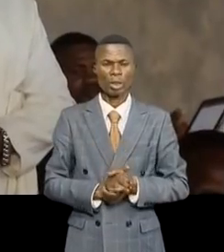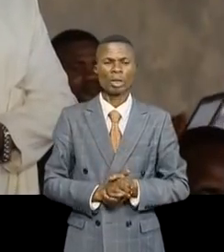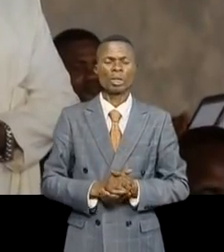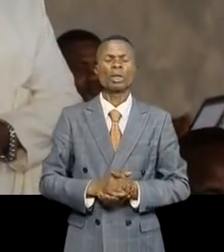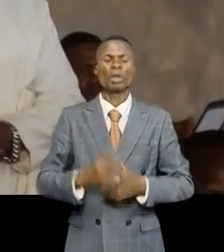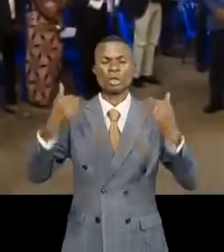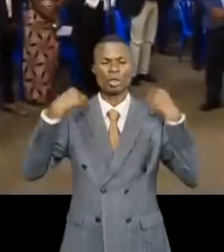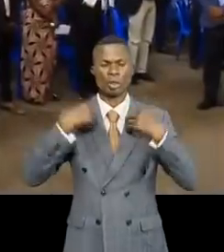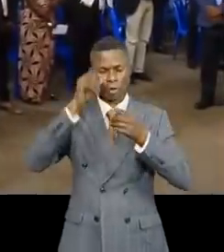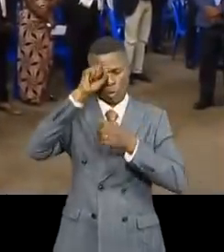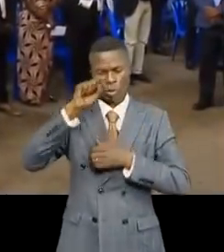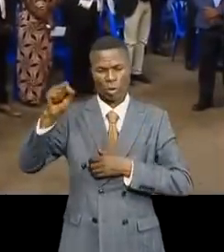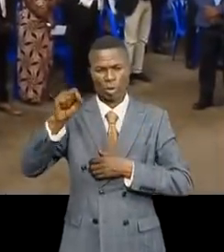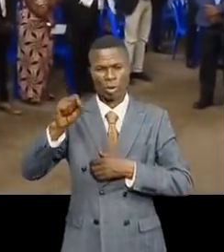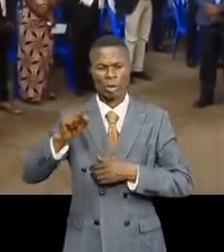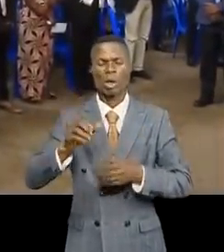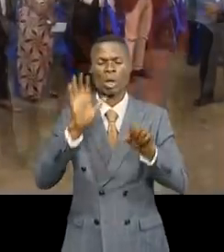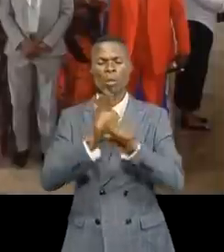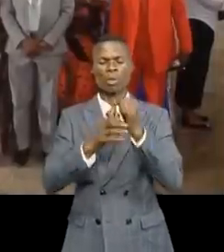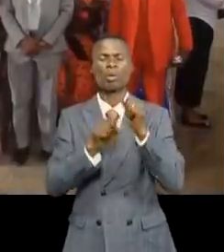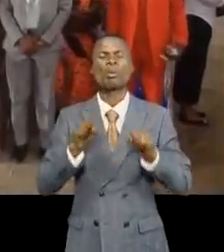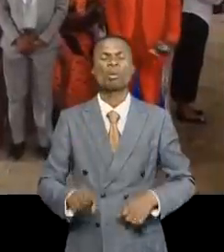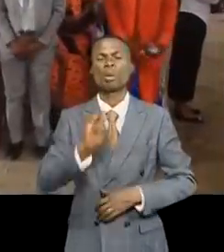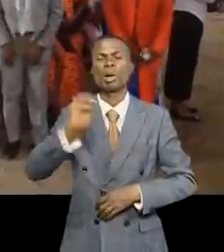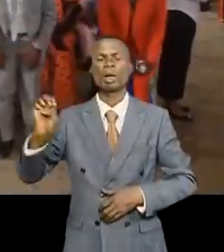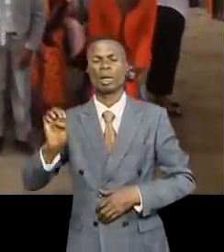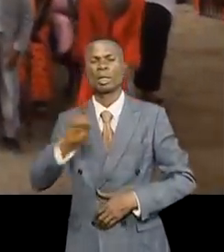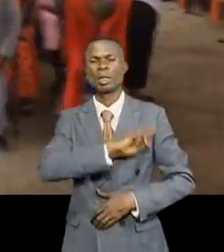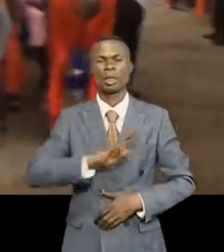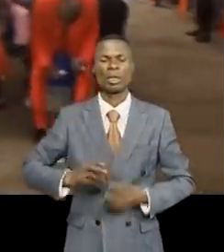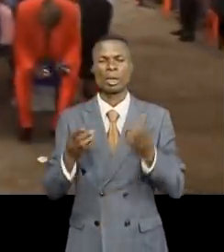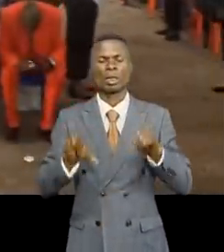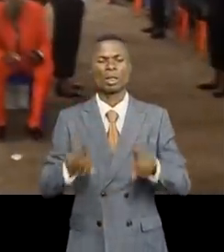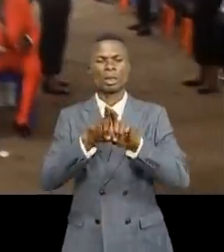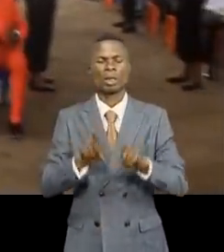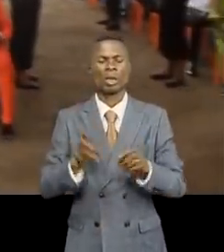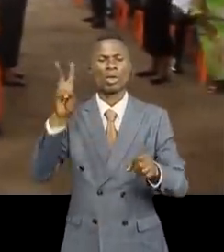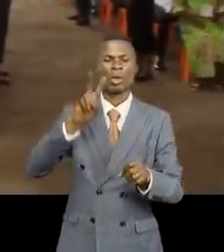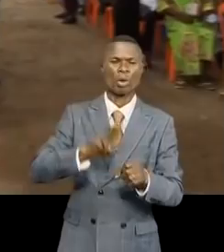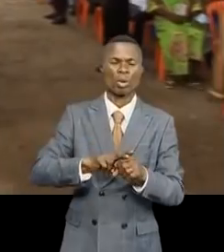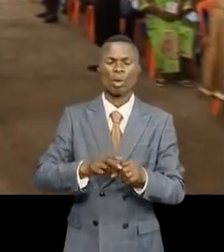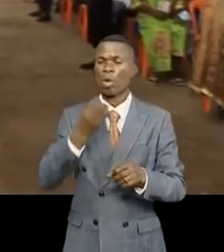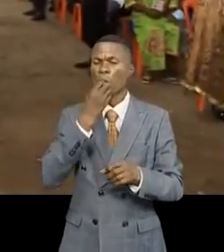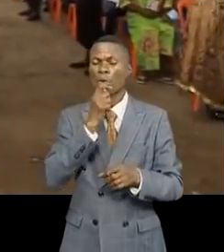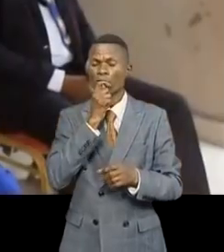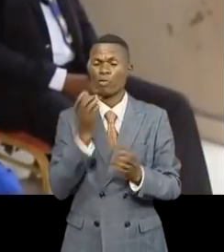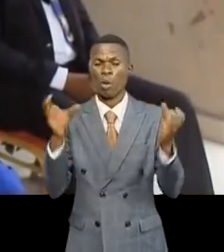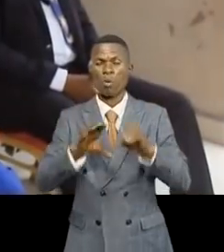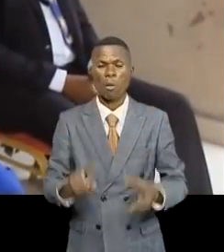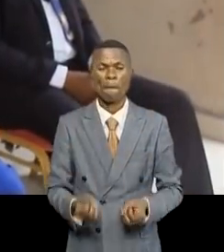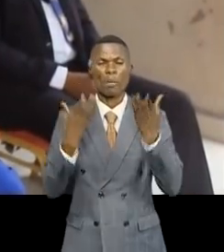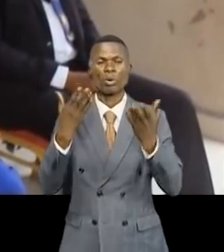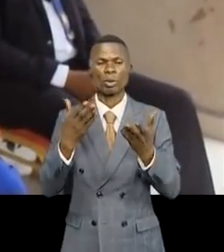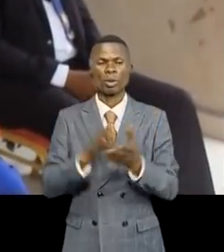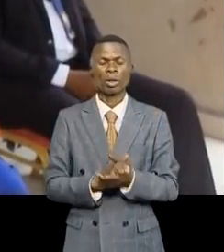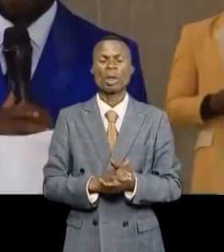des âmes des compatriotes fauchés à l'est de la République démocratique du Congo et des victimes de l'éruption volcanique de Goma. L'officier